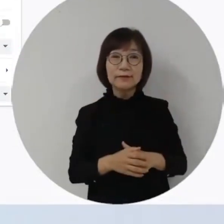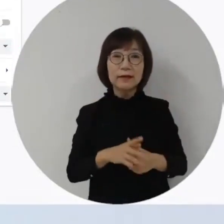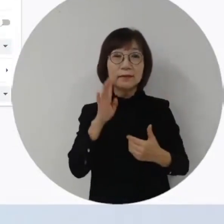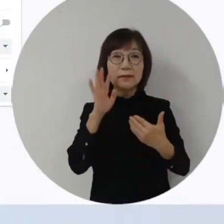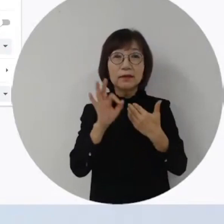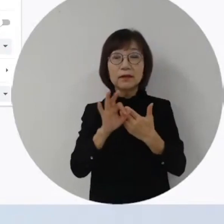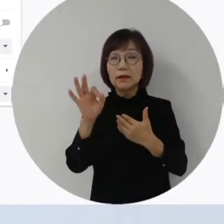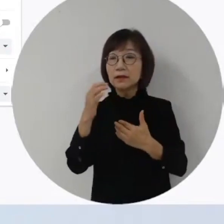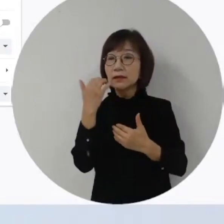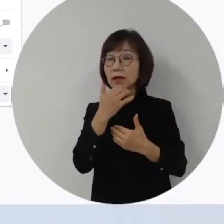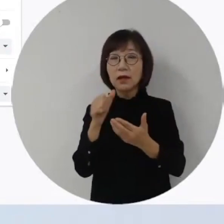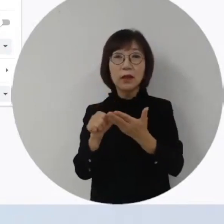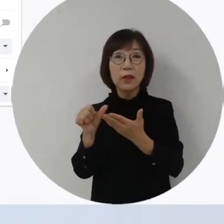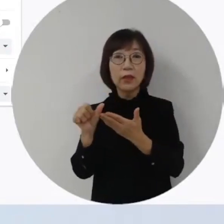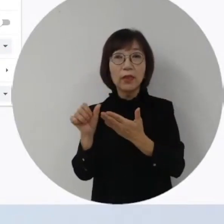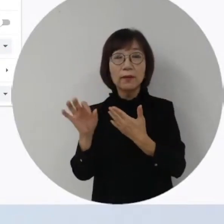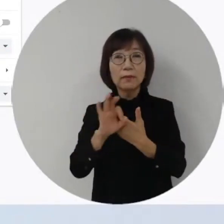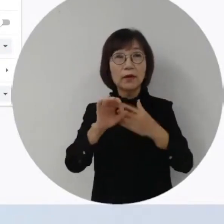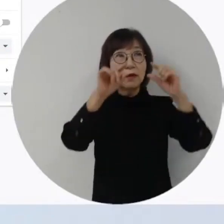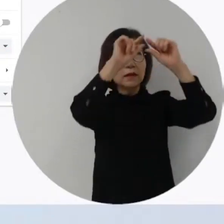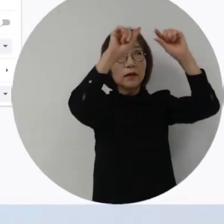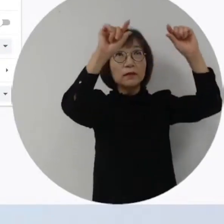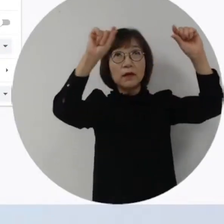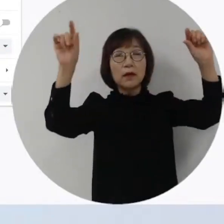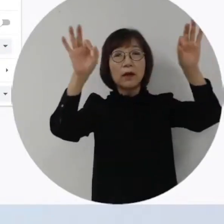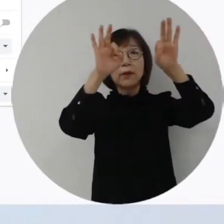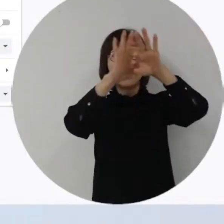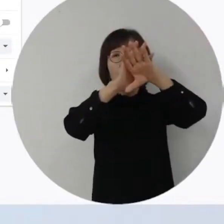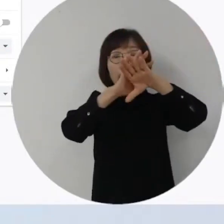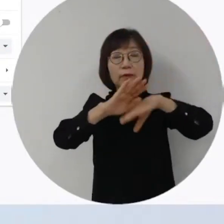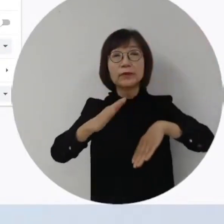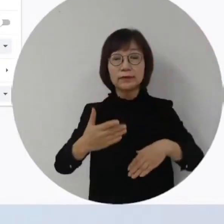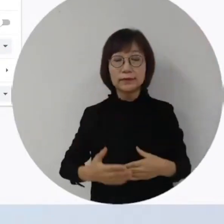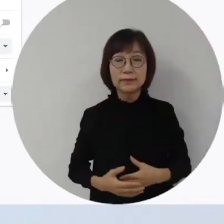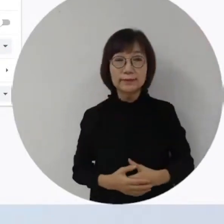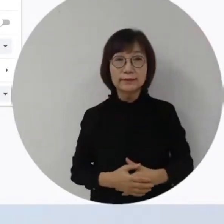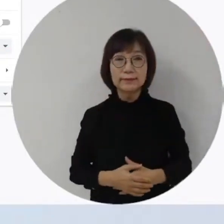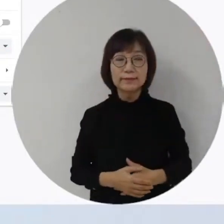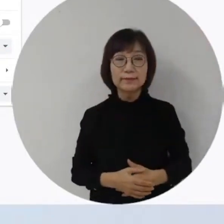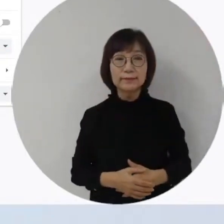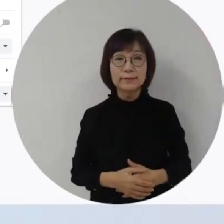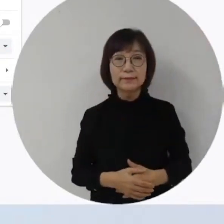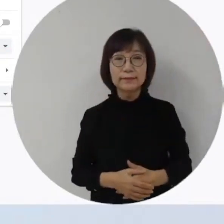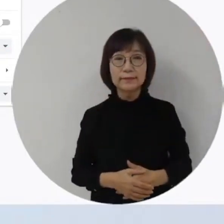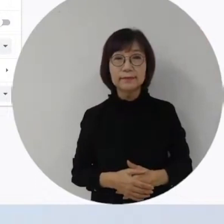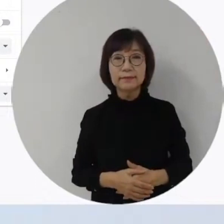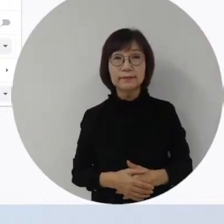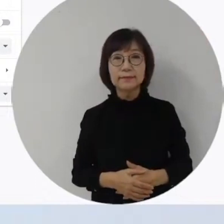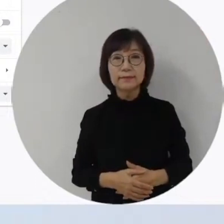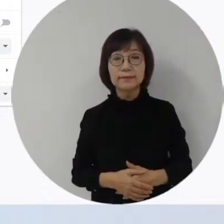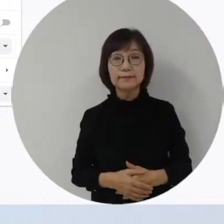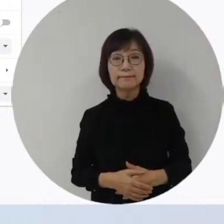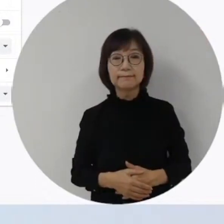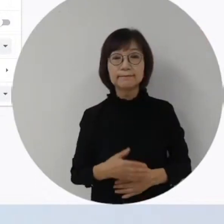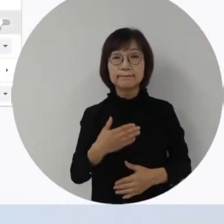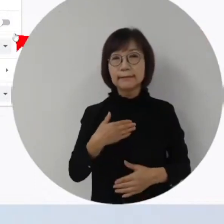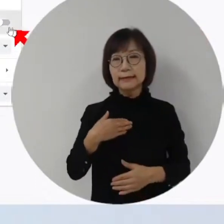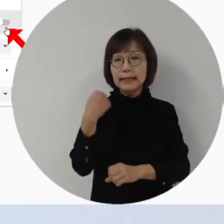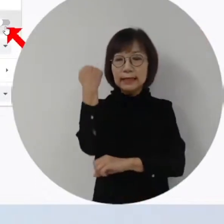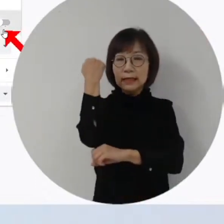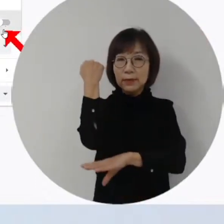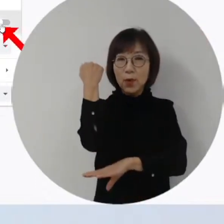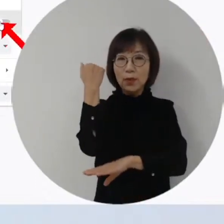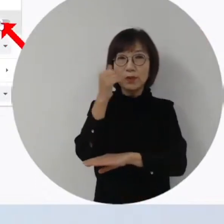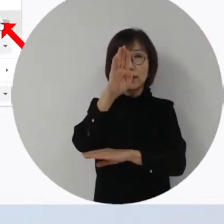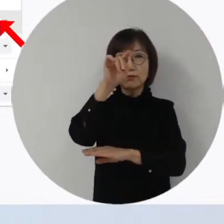저는 기본 북마크바를 표시하는 게 편한데 조금 지저분해서 이 부분 북마크바가 없는 게 편하다라고 하시는 분들이